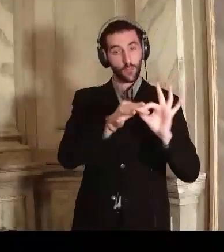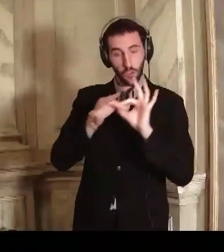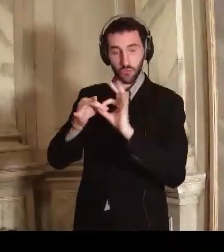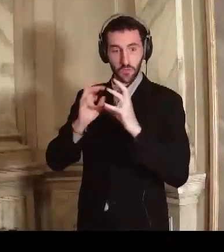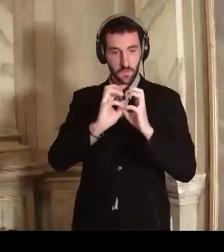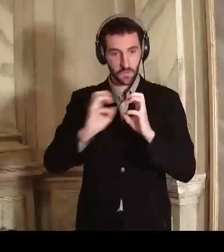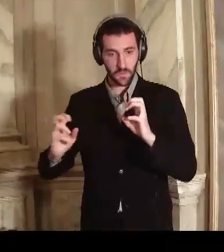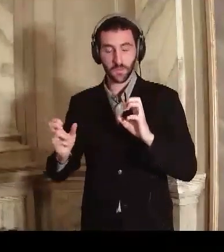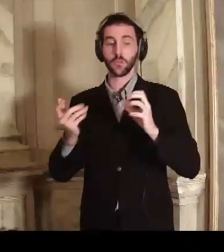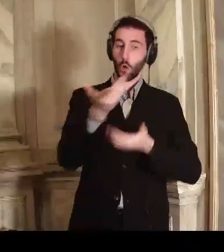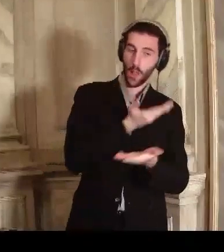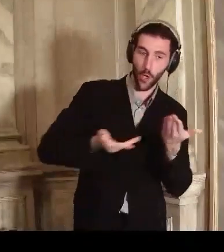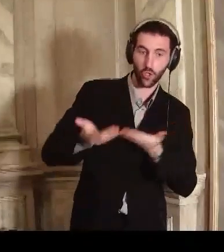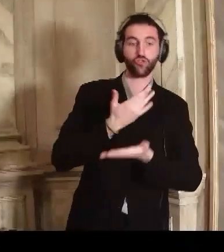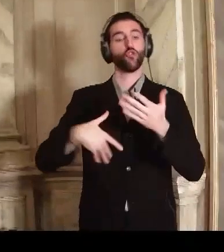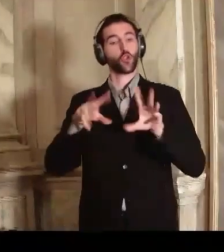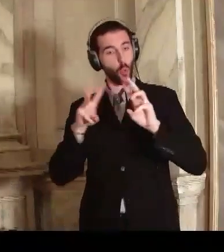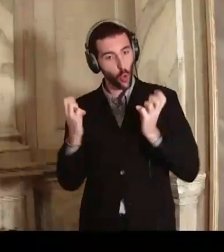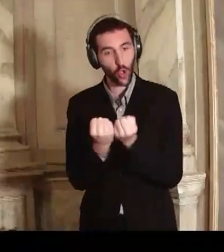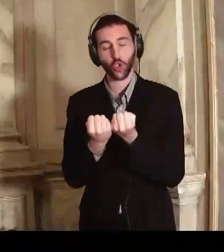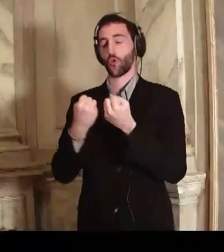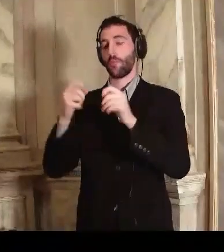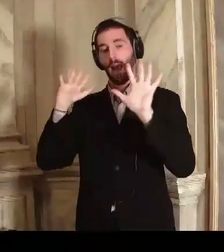gli incontri con gli artisti, gli workshop.